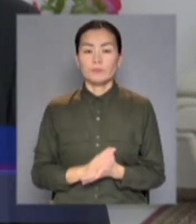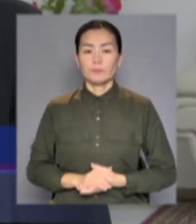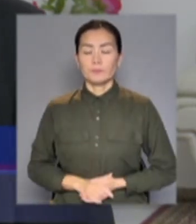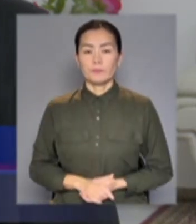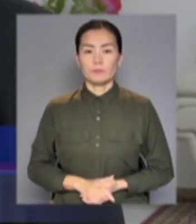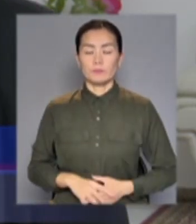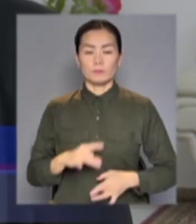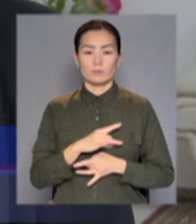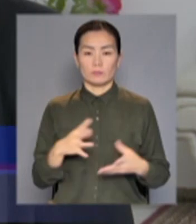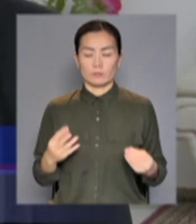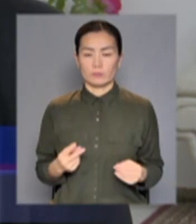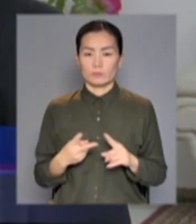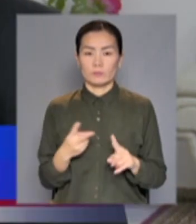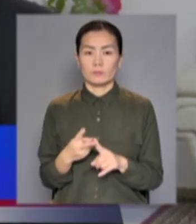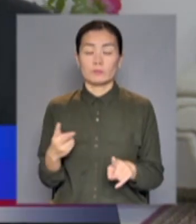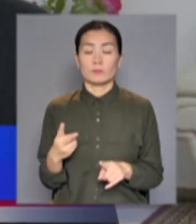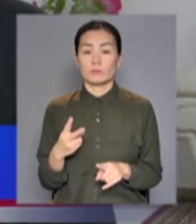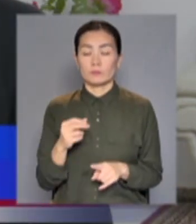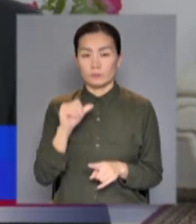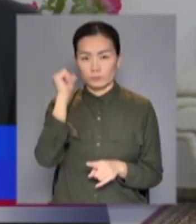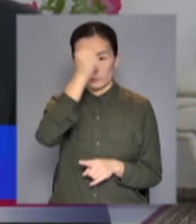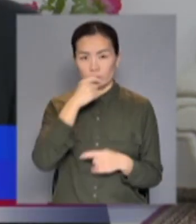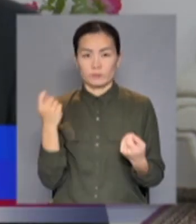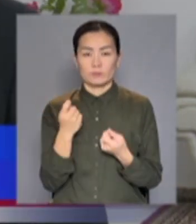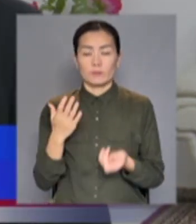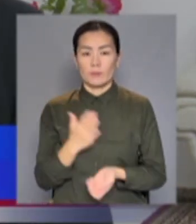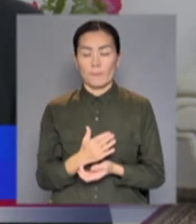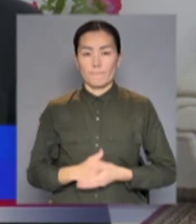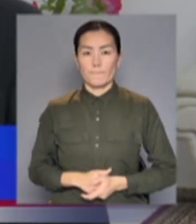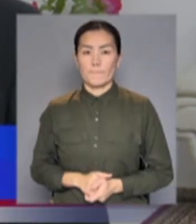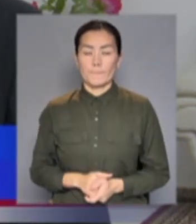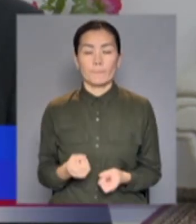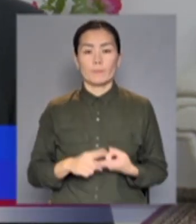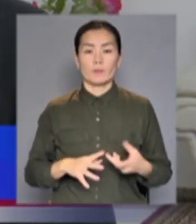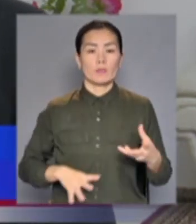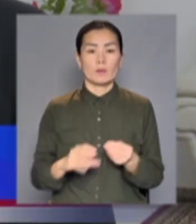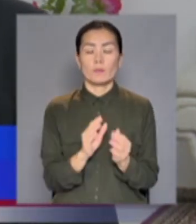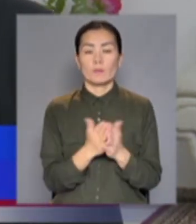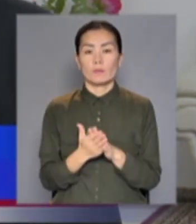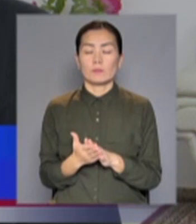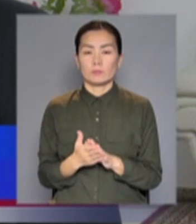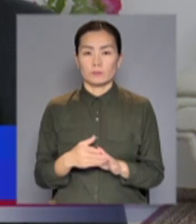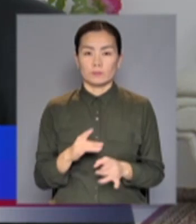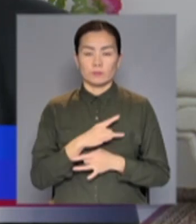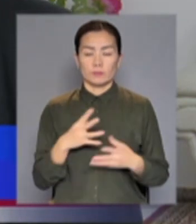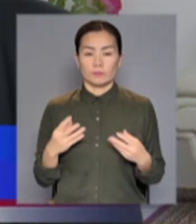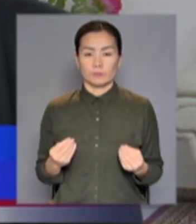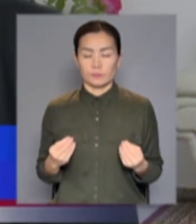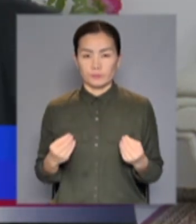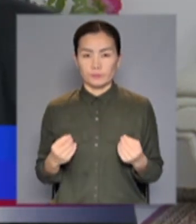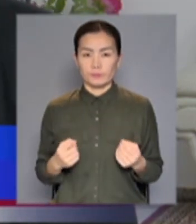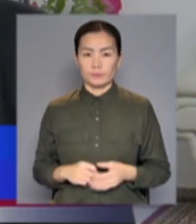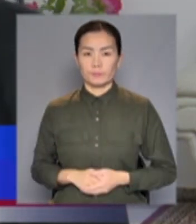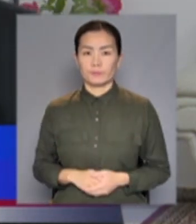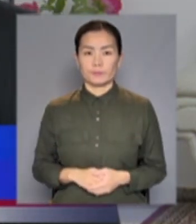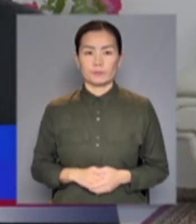Осы мереке биыл екінші жыл аталып келе жатыр. Осыған орай барша кітапханашыларды мерекелік